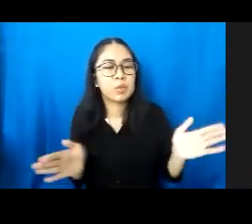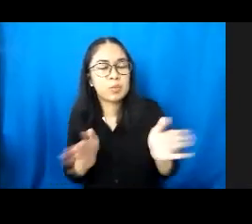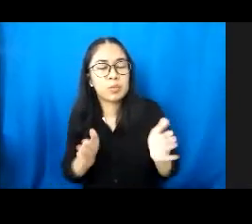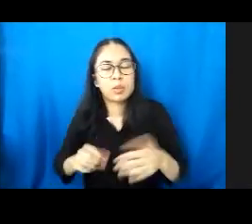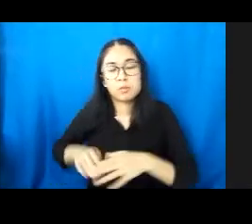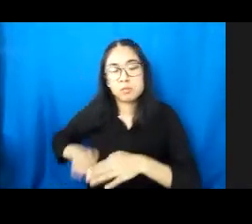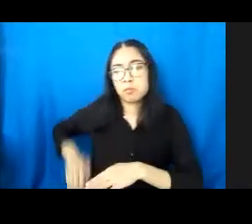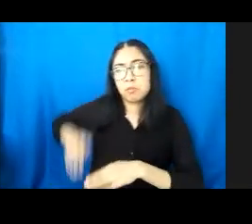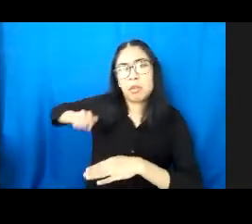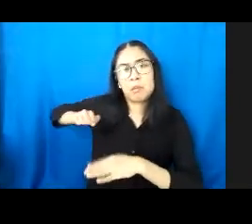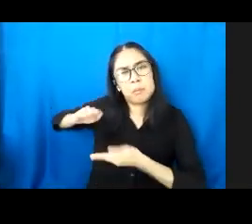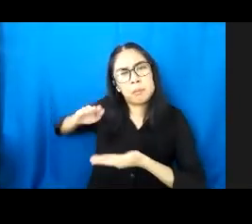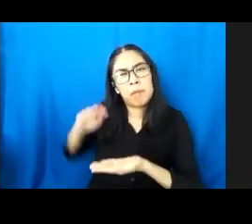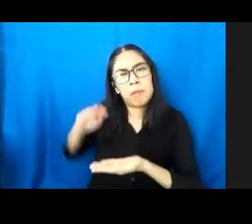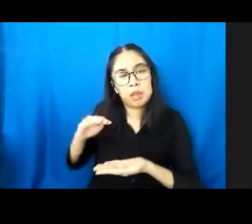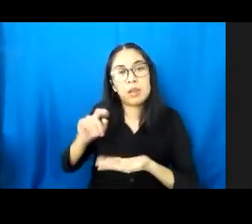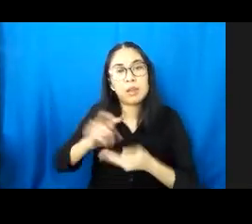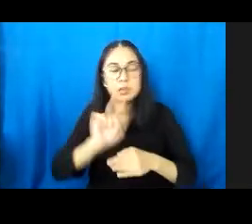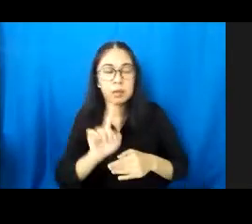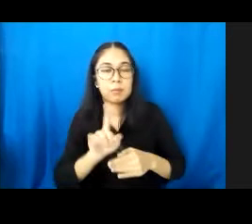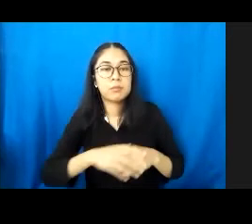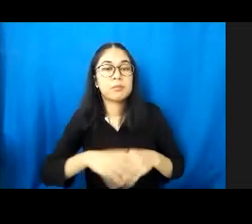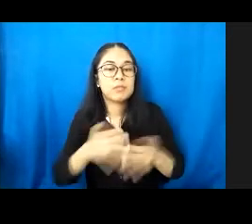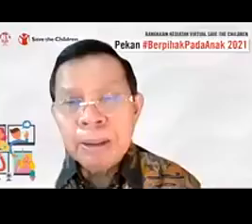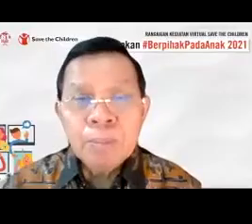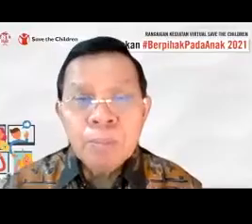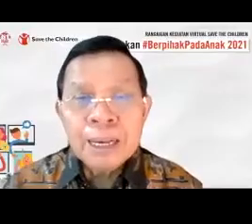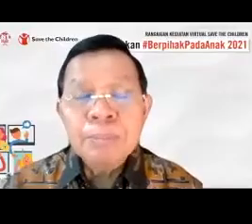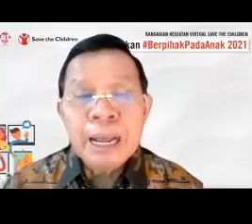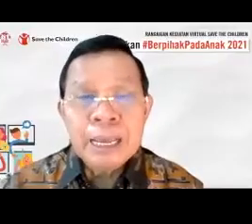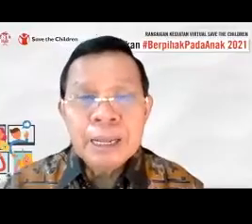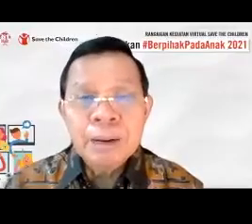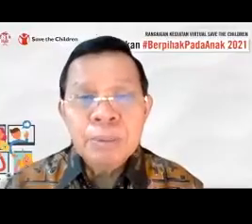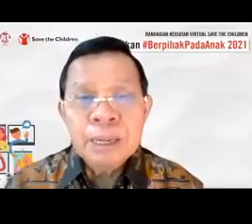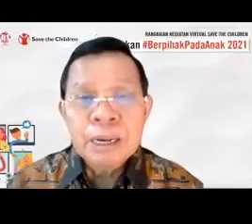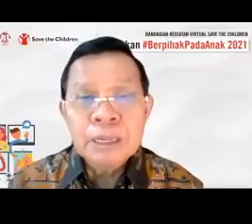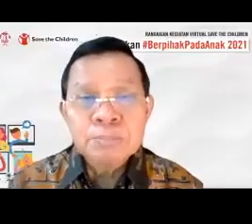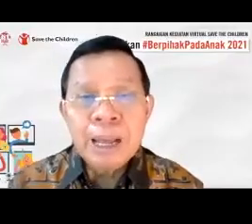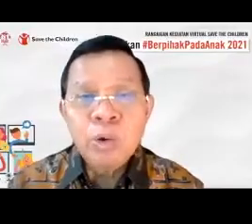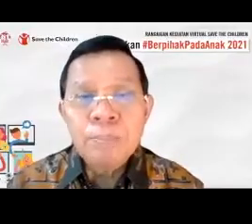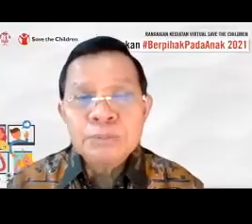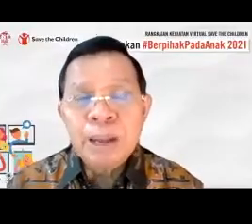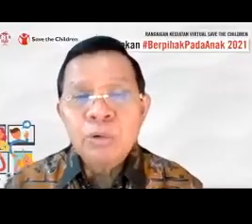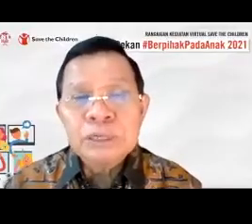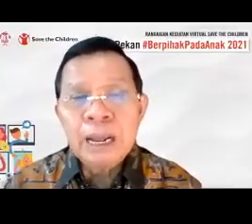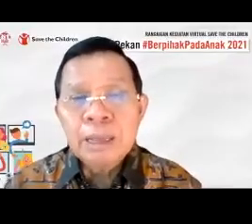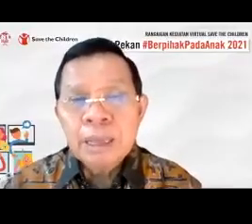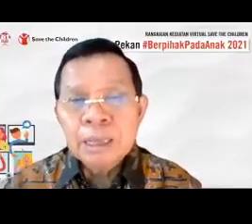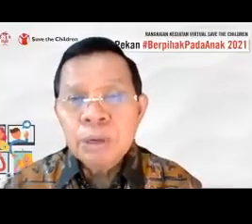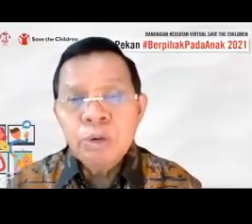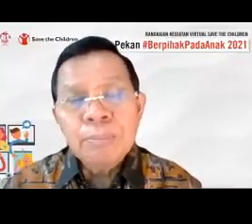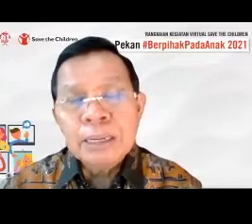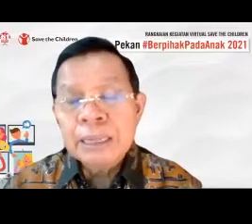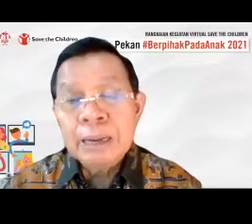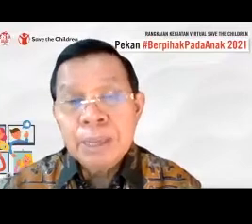dimulai karena kondisi ibunya yang memang tidak baik. Anemia makin menaik. Lebih dari separoh, hampir separoh sekarang,